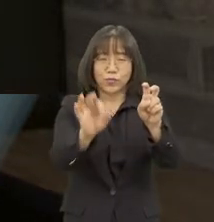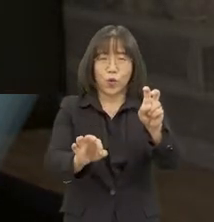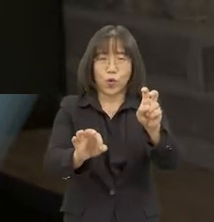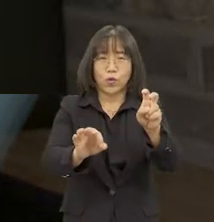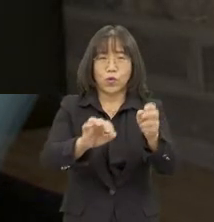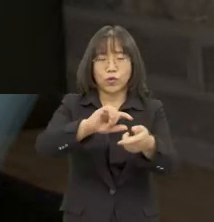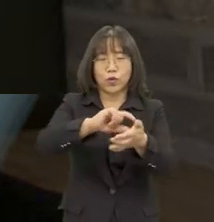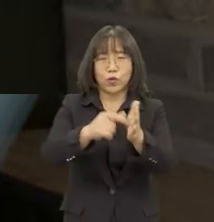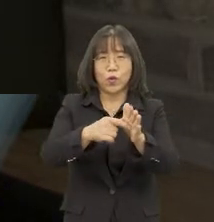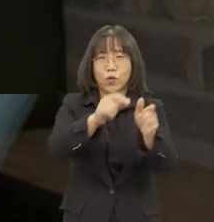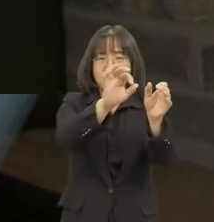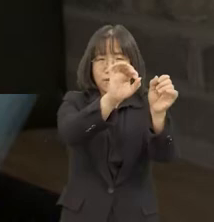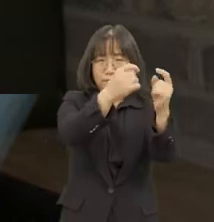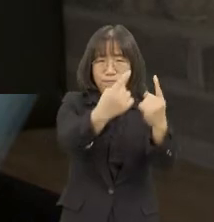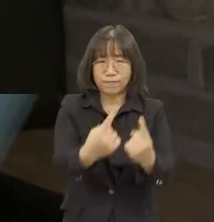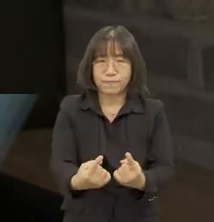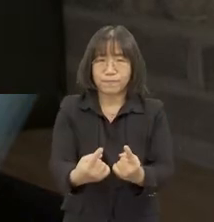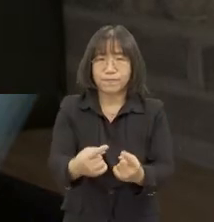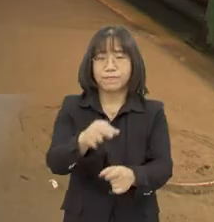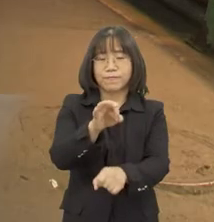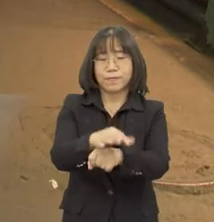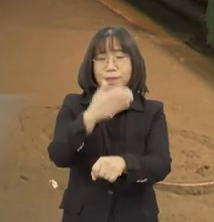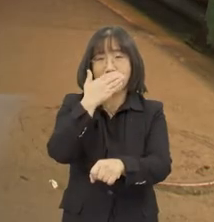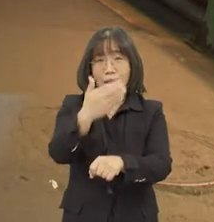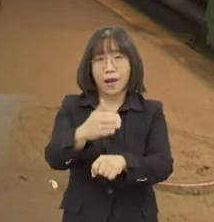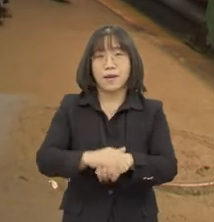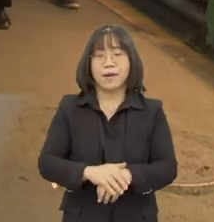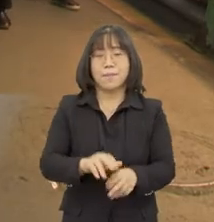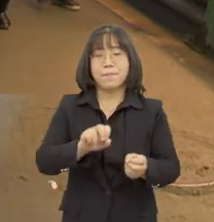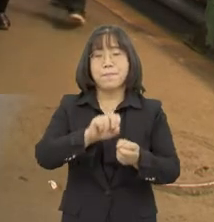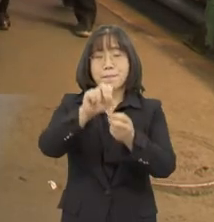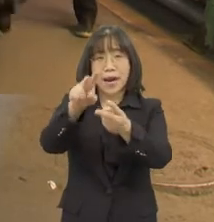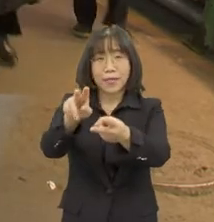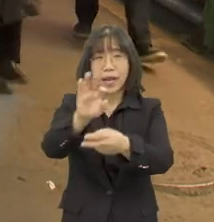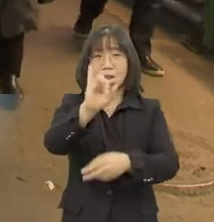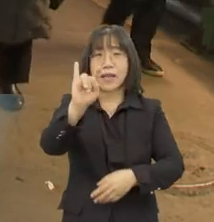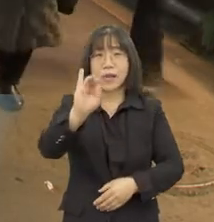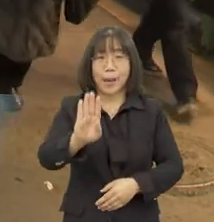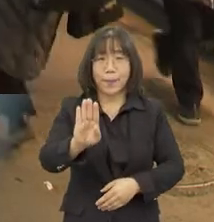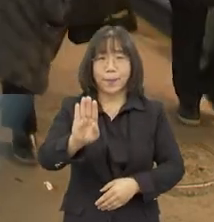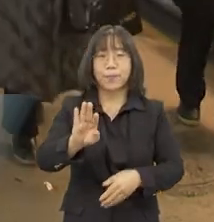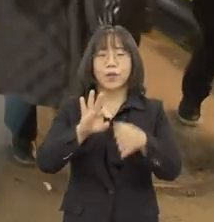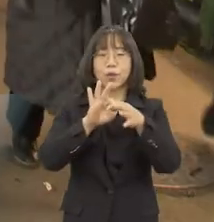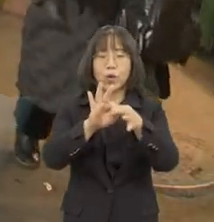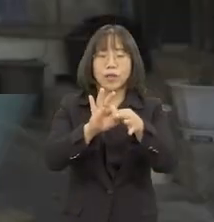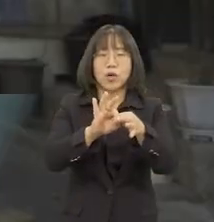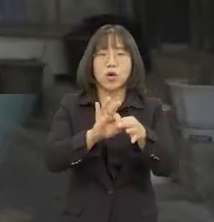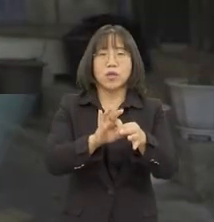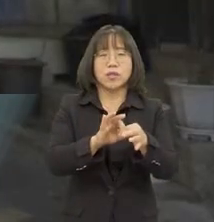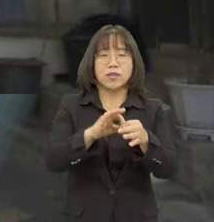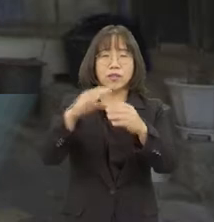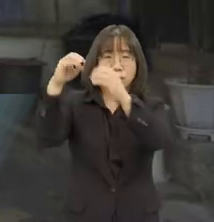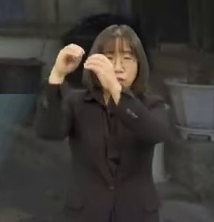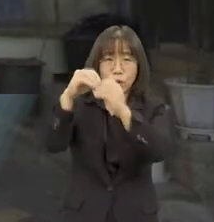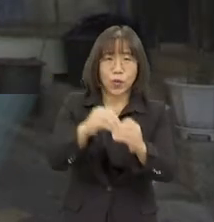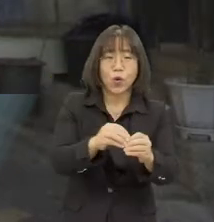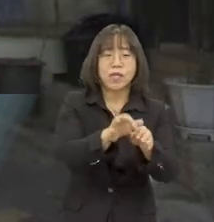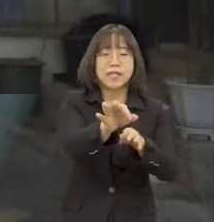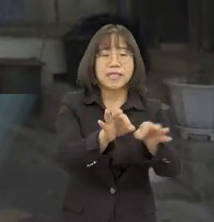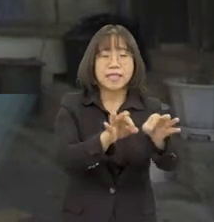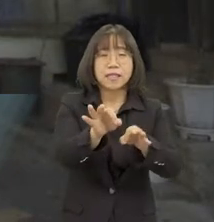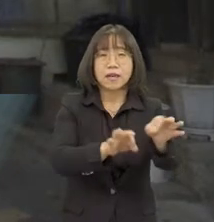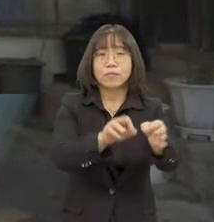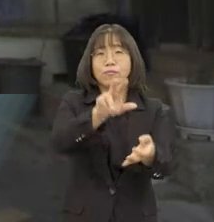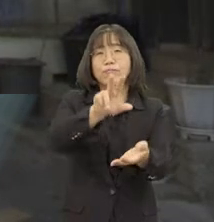이상 저렴한 가격으로 구입할 수 있습니다. 이외에도 배달앱 놀장을 통해 방신 전통시장,